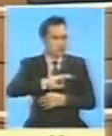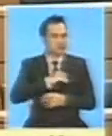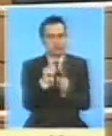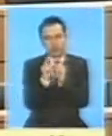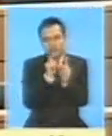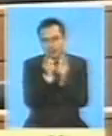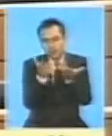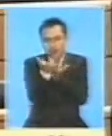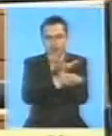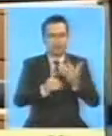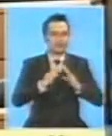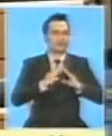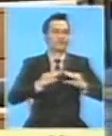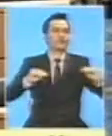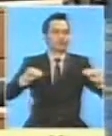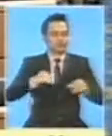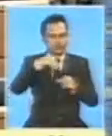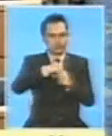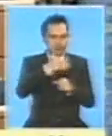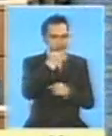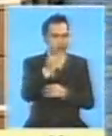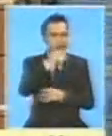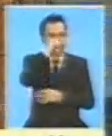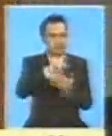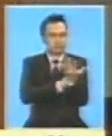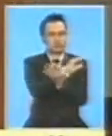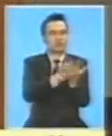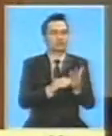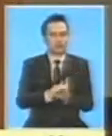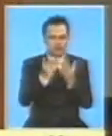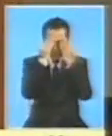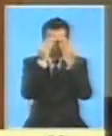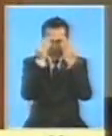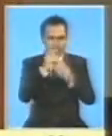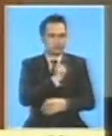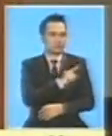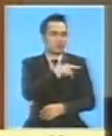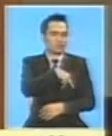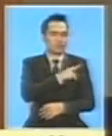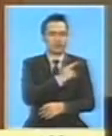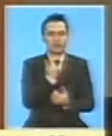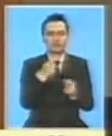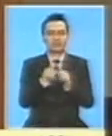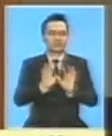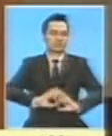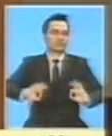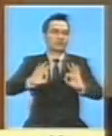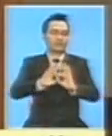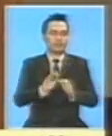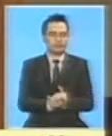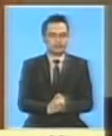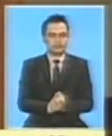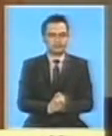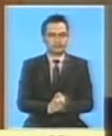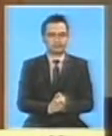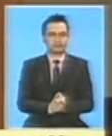ดคุยเพื่อสันติสุขอย่างยั่งยืนของคนไทยด้วยกันทั้งไทยพุทธไทยมุสลิมนะครับแต่อย่างไรก็ตามในตรงนั้นนั้นเราใช้นำ